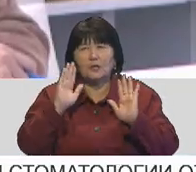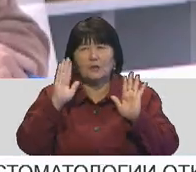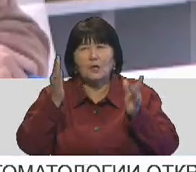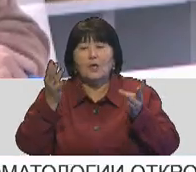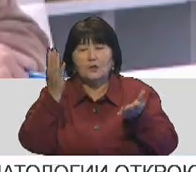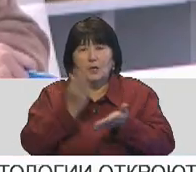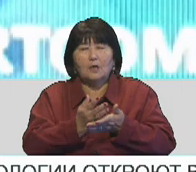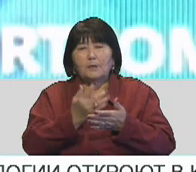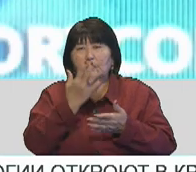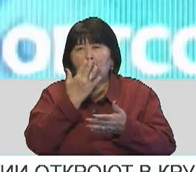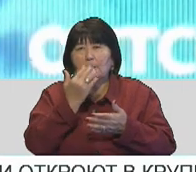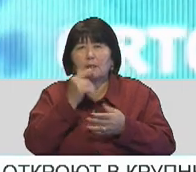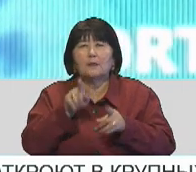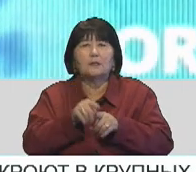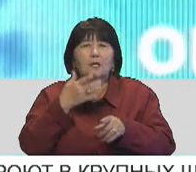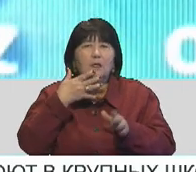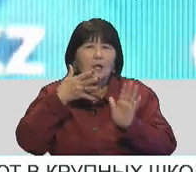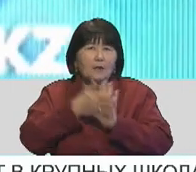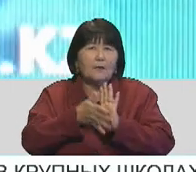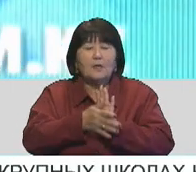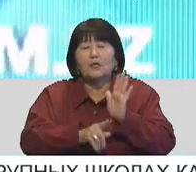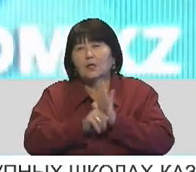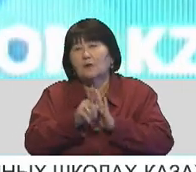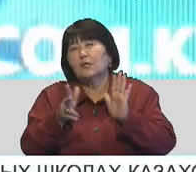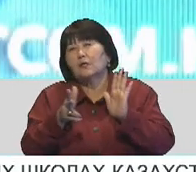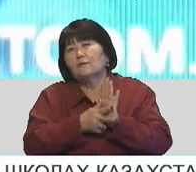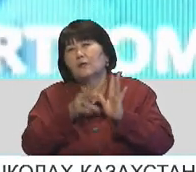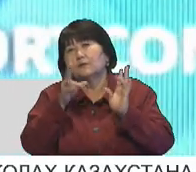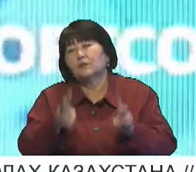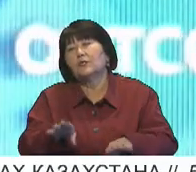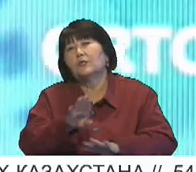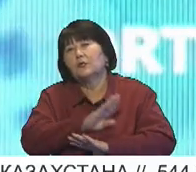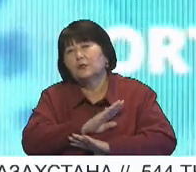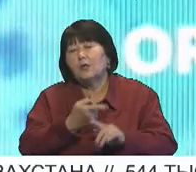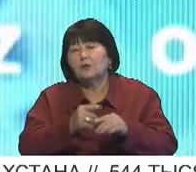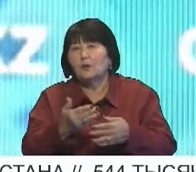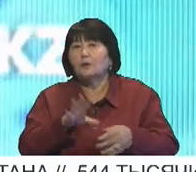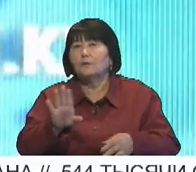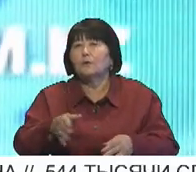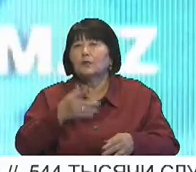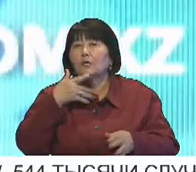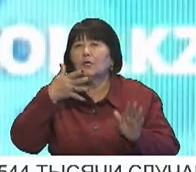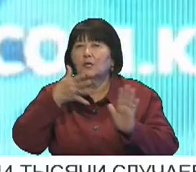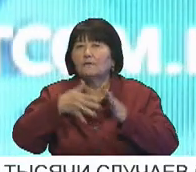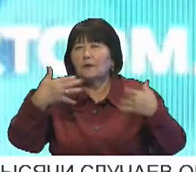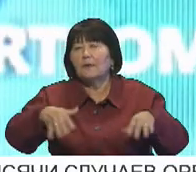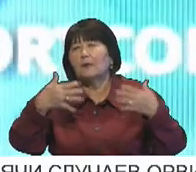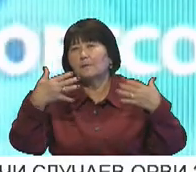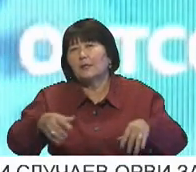наблюда кровопотеря летальный случай наступает на восьмой-девятый день до этого будет сильная кровопотеря и потеря